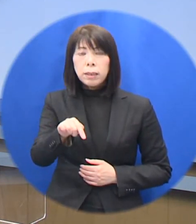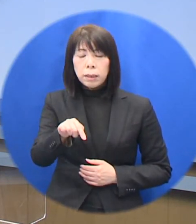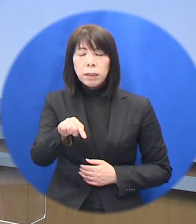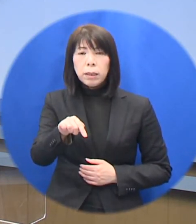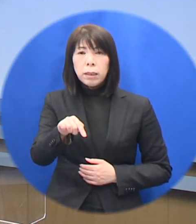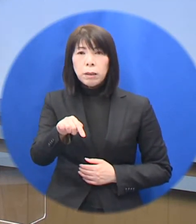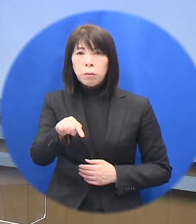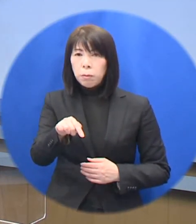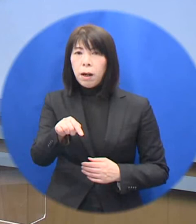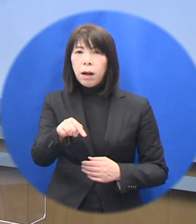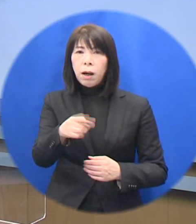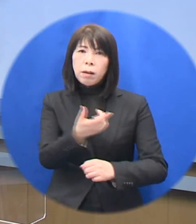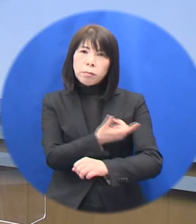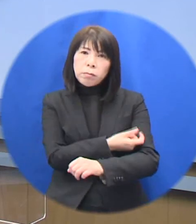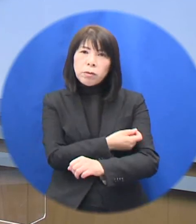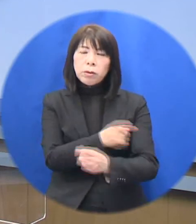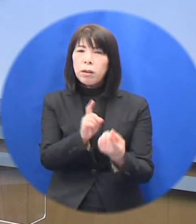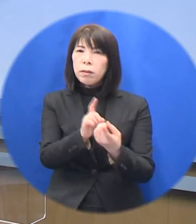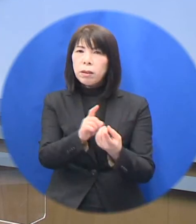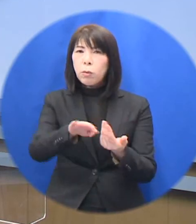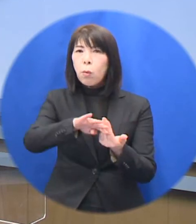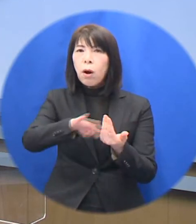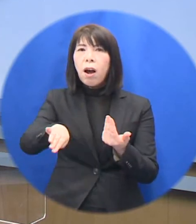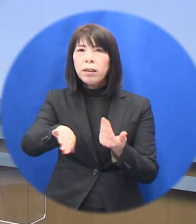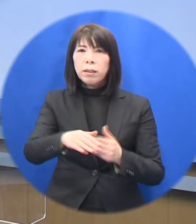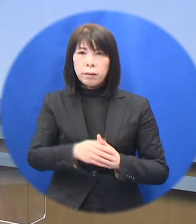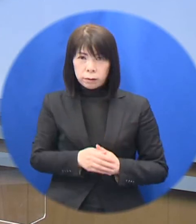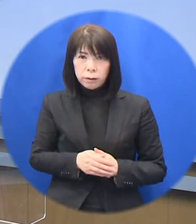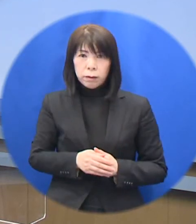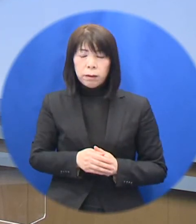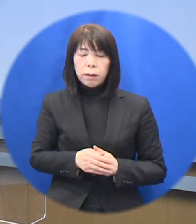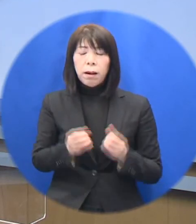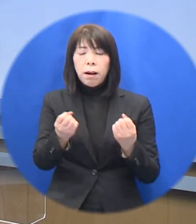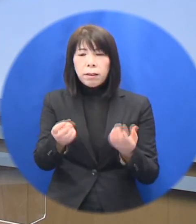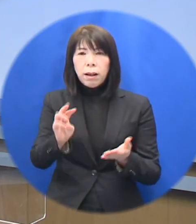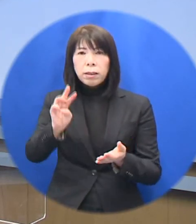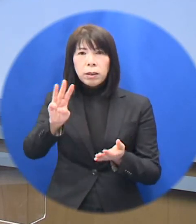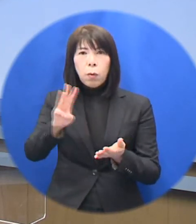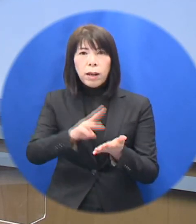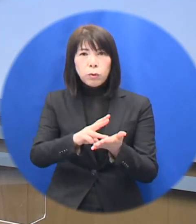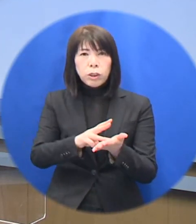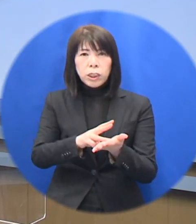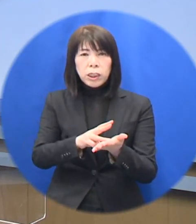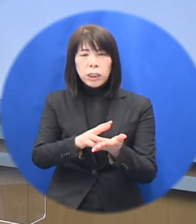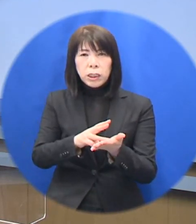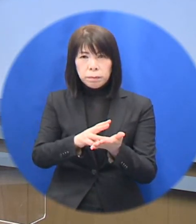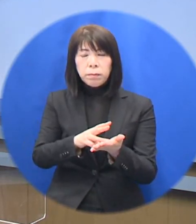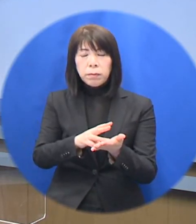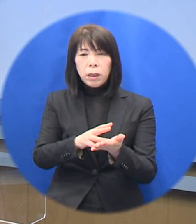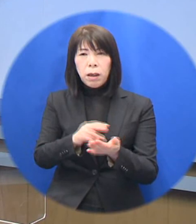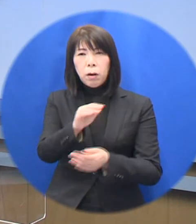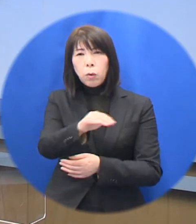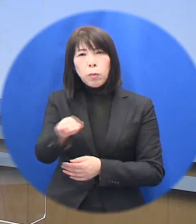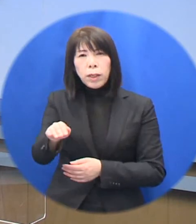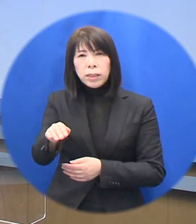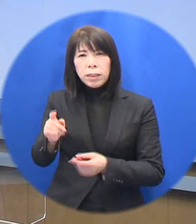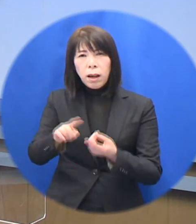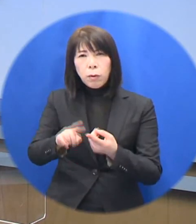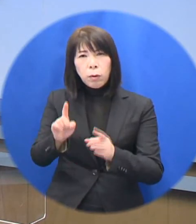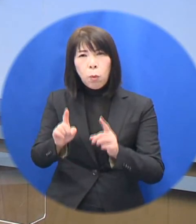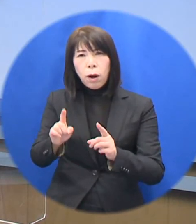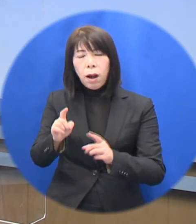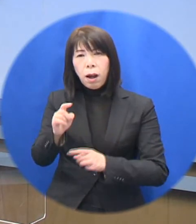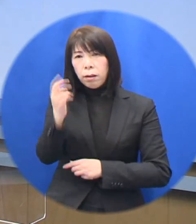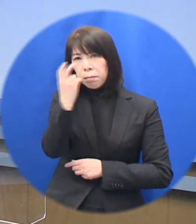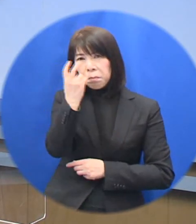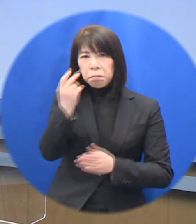まあ、対象になってないんですね。でこれはこの新しいワクチンのですね治験がまだ進んでいないということがございます。で、は